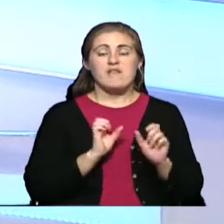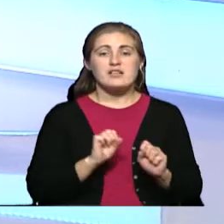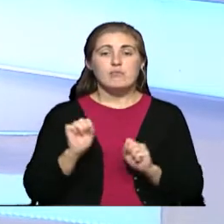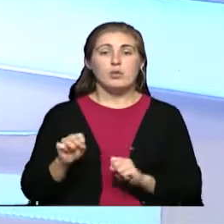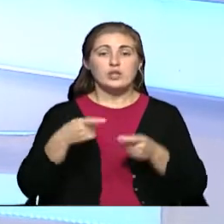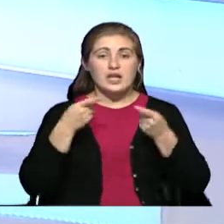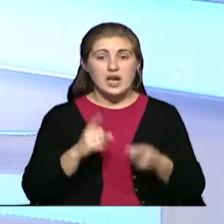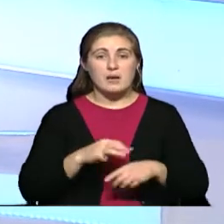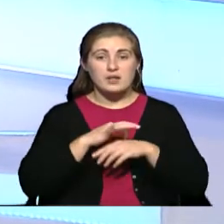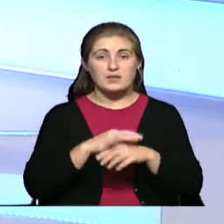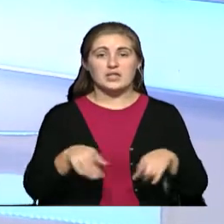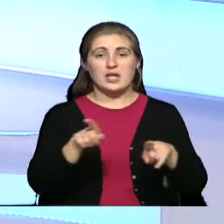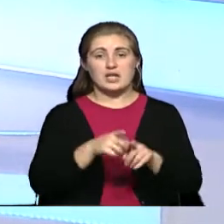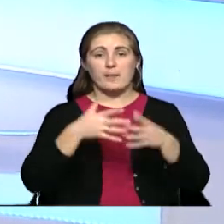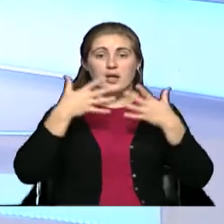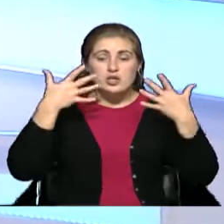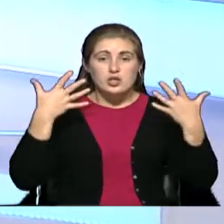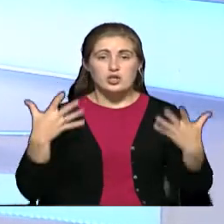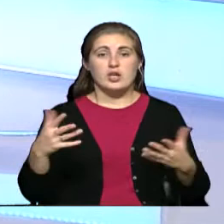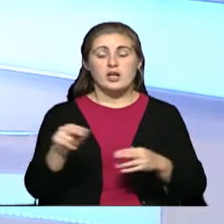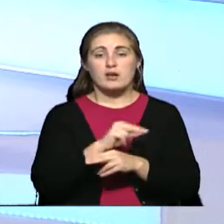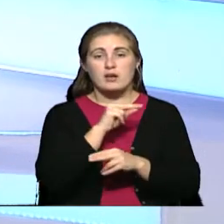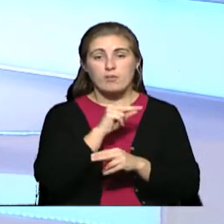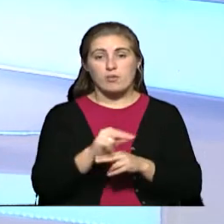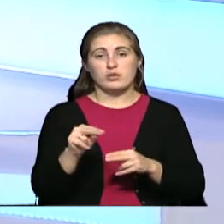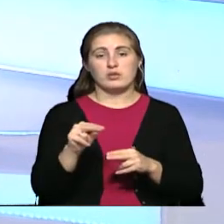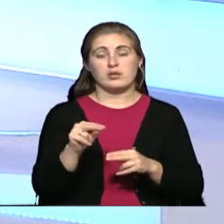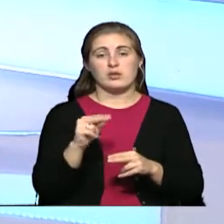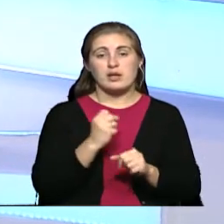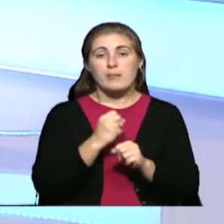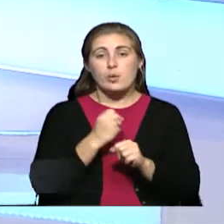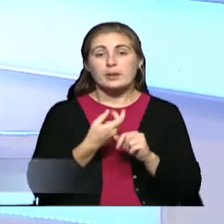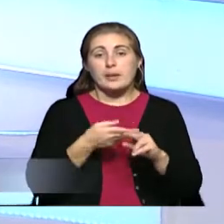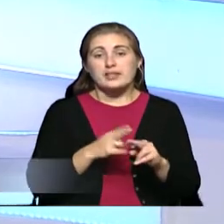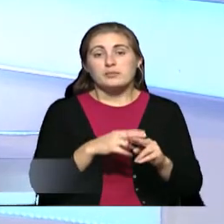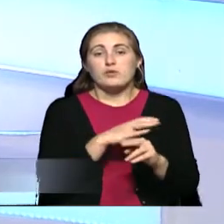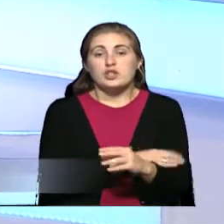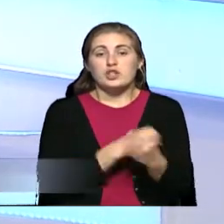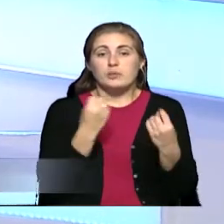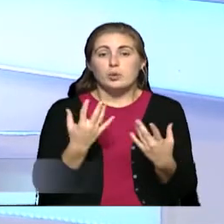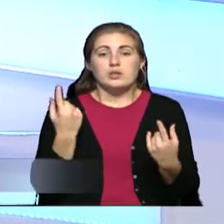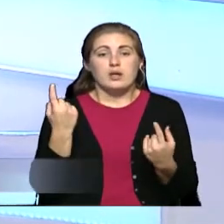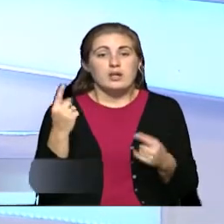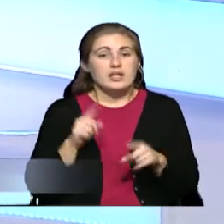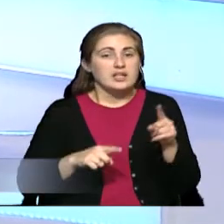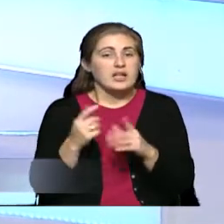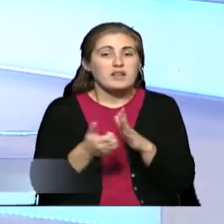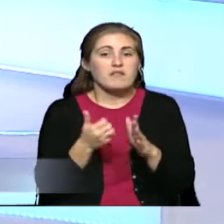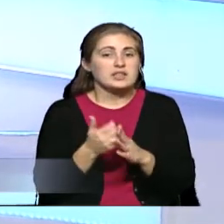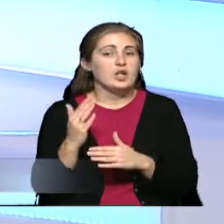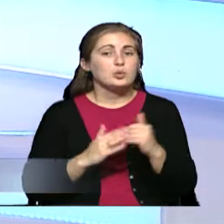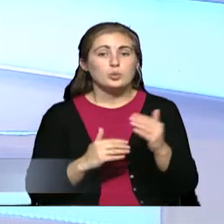возможности реально провести такие большие масштабные ремонтные работы, поэтому физически иногда просто не хватает рук То есть не